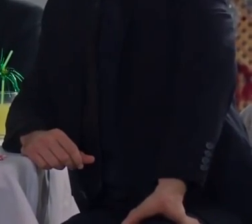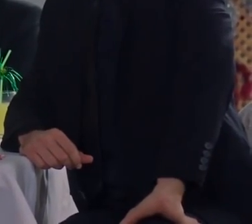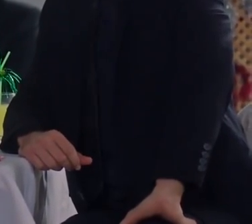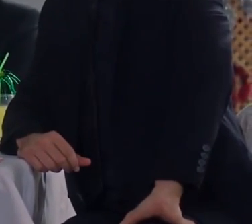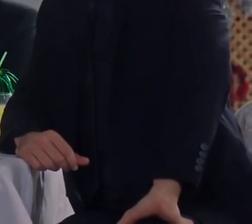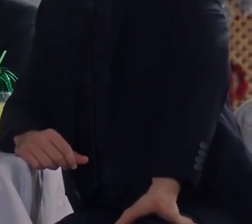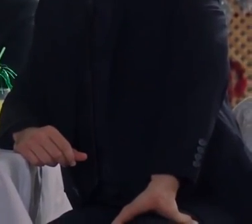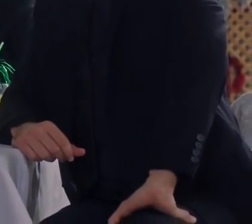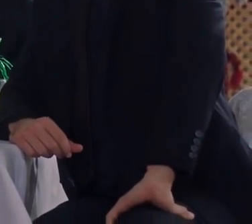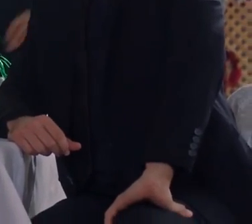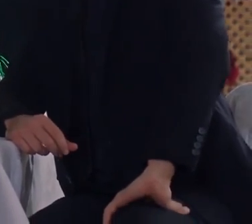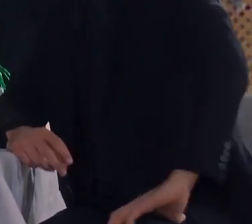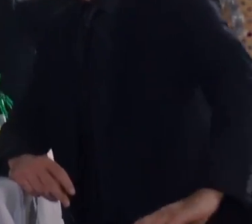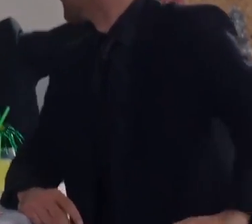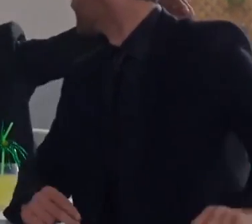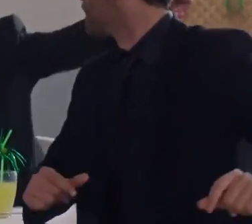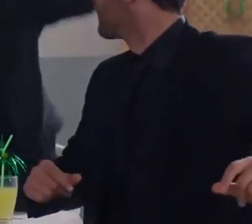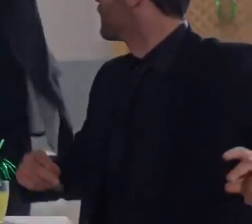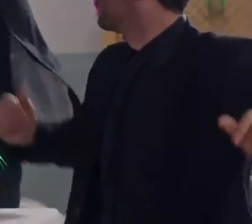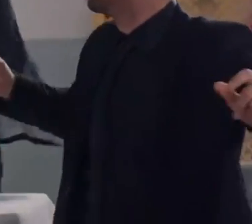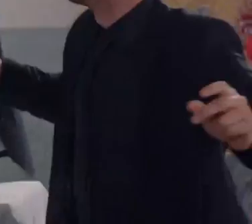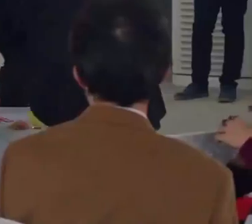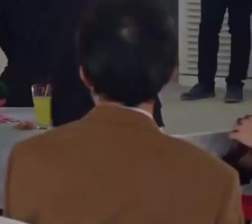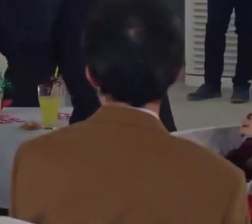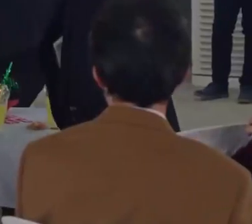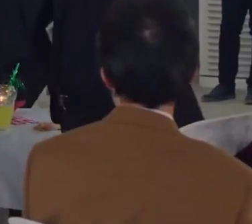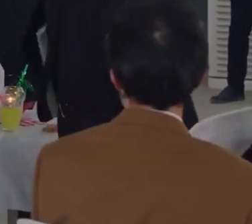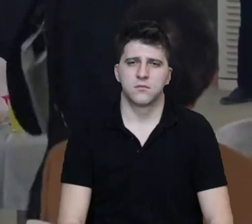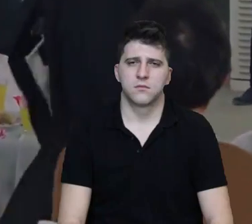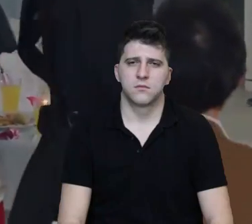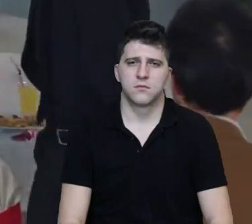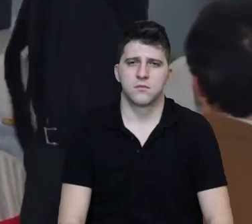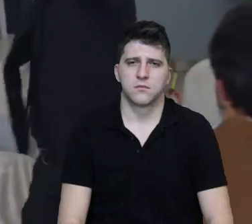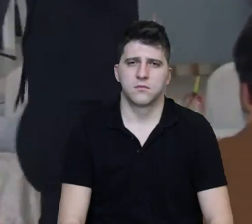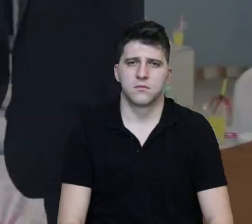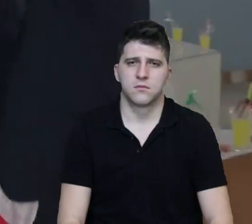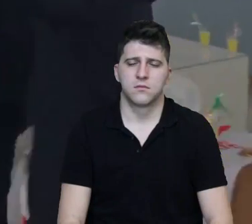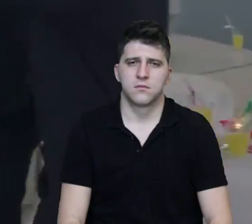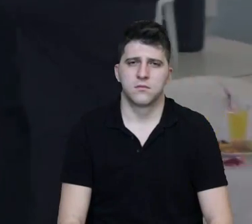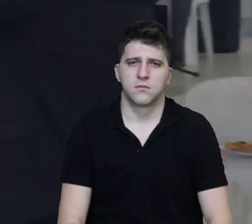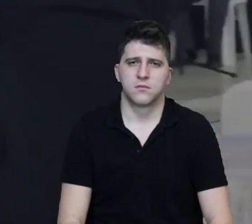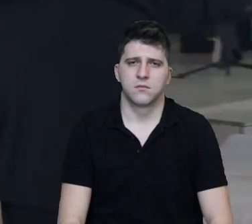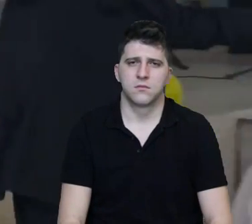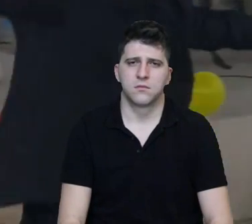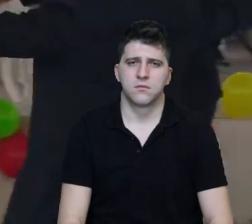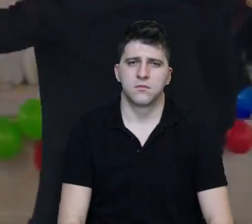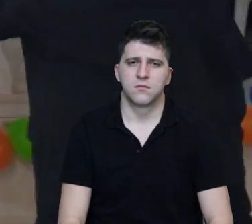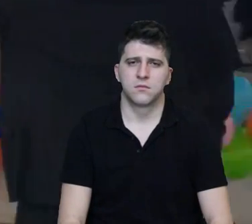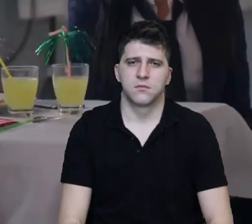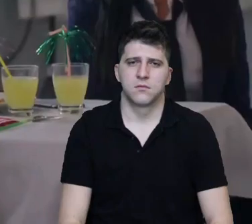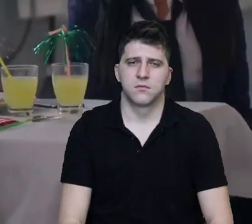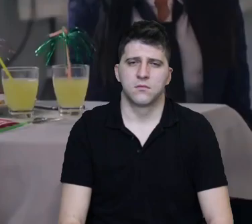Müziğin değişmesiyle Oral kollarını iki yana açıp masadan kalktı. Peşinden İsmail de ayaklandı. En son Fatih de kalkıp oyuna